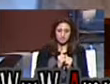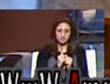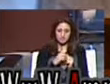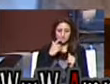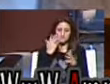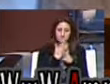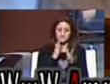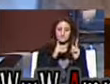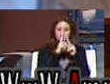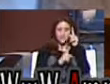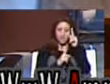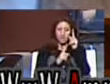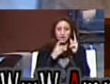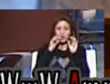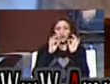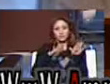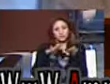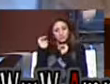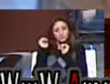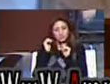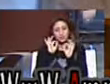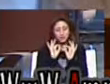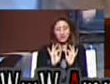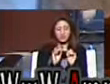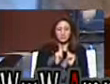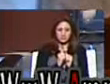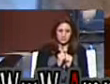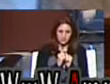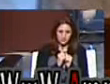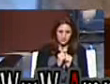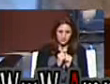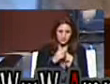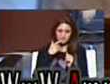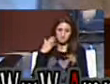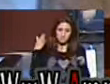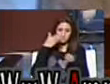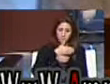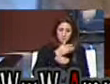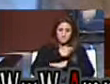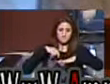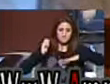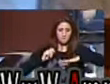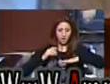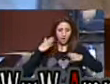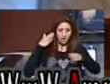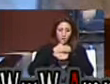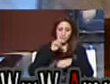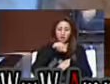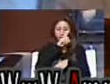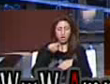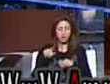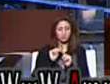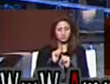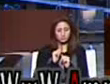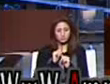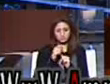في اللي حصل ده، اللي سبب في اللي حصل ده المستشار طلعت ابراهيم باقحامه داخل السلطه القضائيه بطريقه غير شرعيه. واعلن سيادته ذلك واعلن